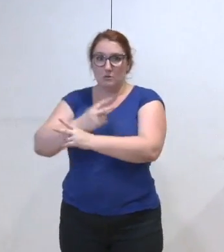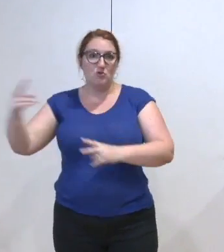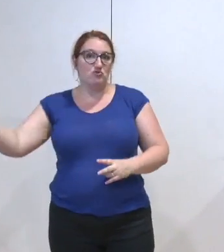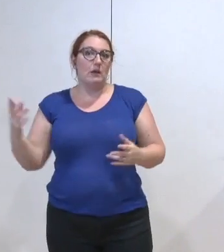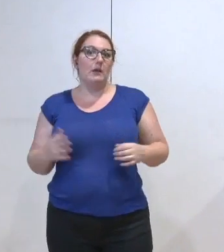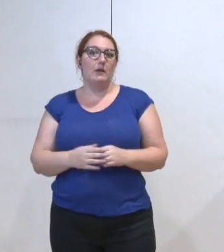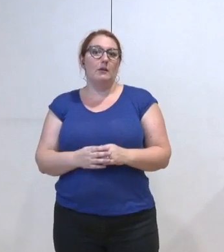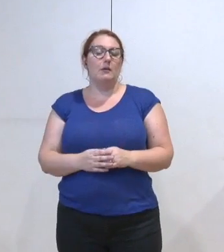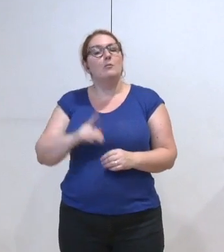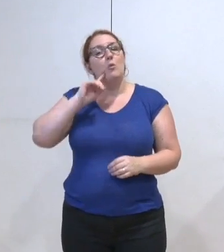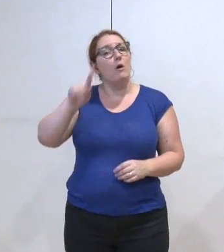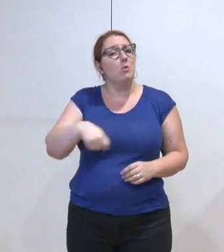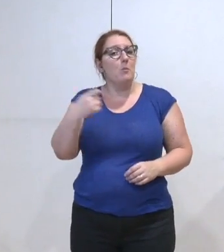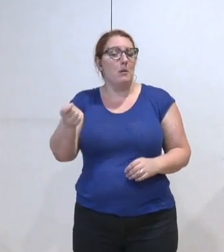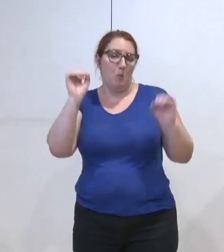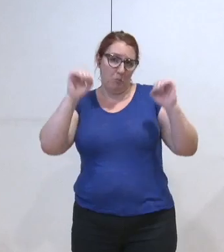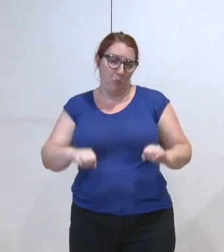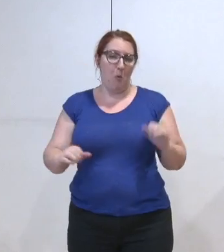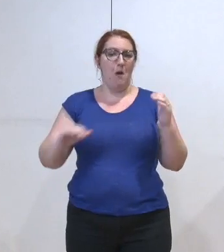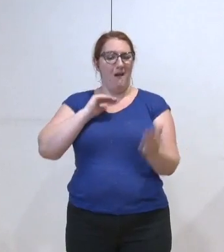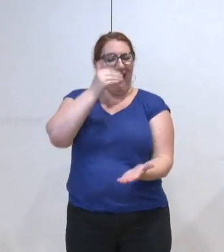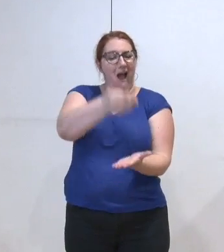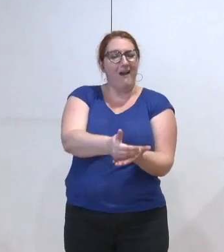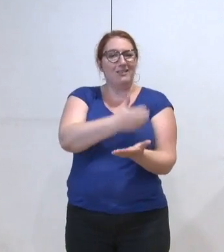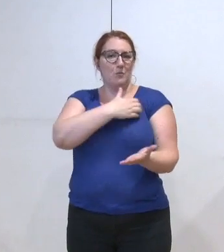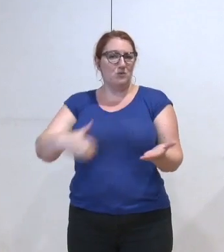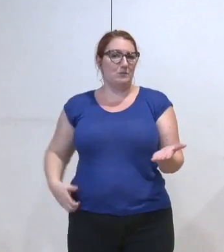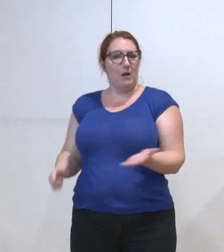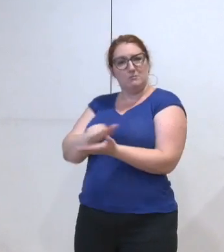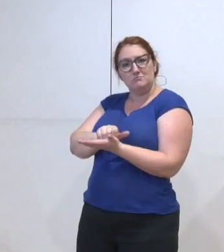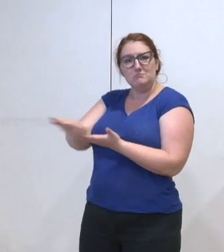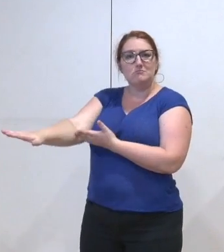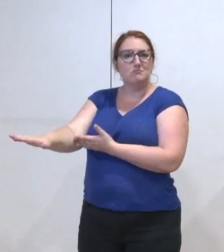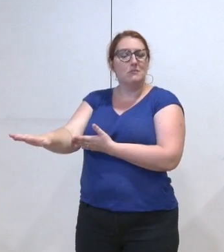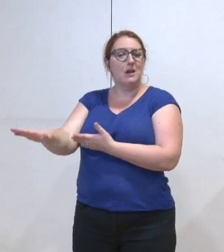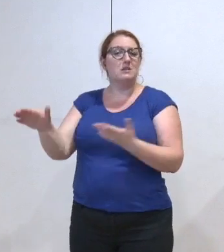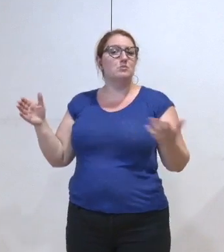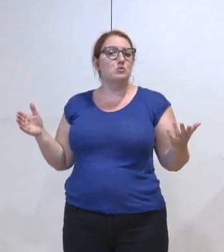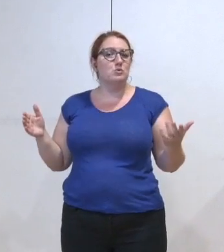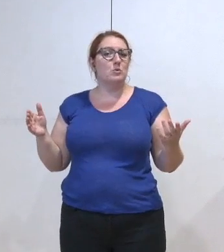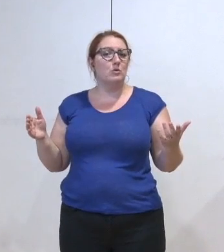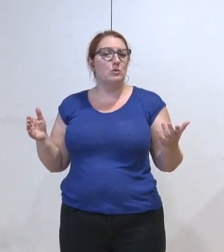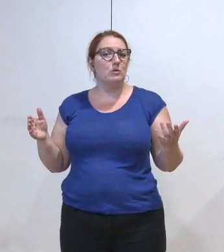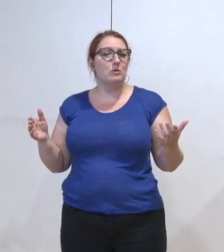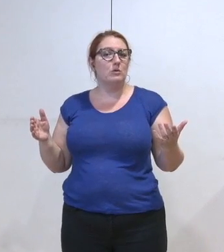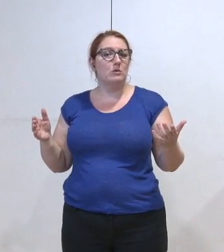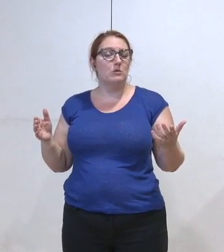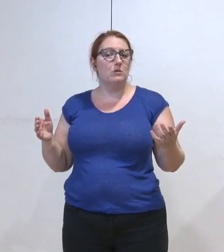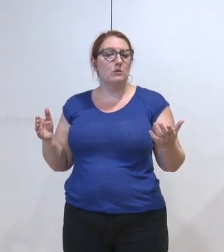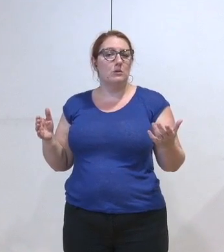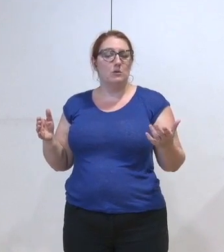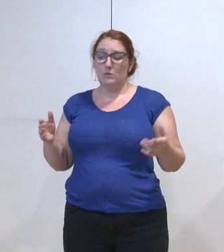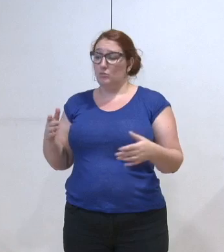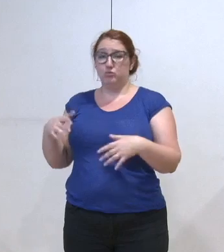l'arrêté municipal d'expulsion qui prendra qui mettrait fin à l'occupation sauf à ce qu'un recours